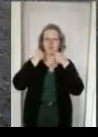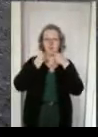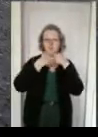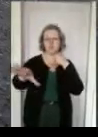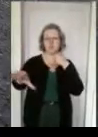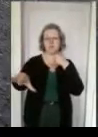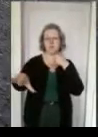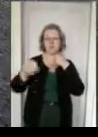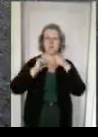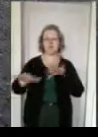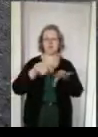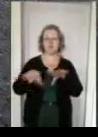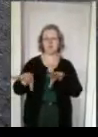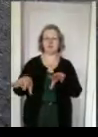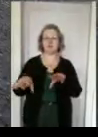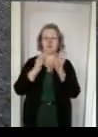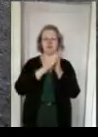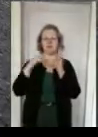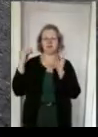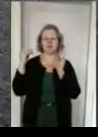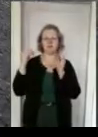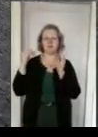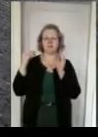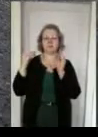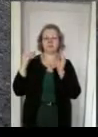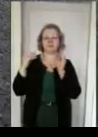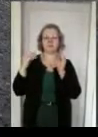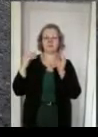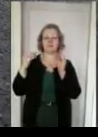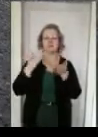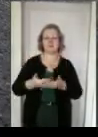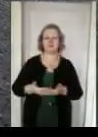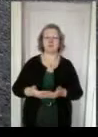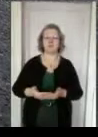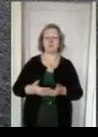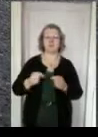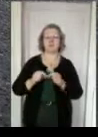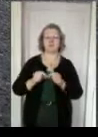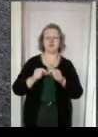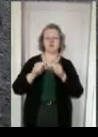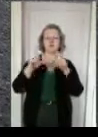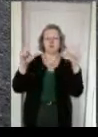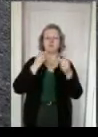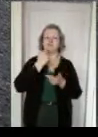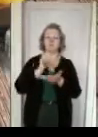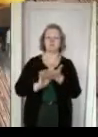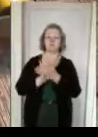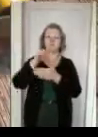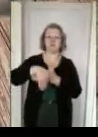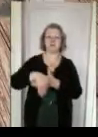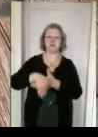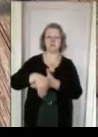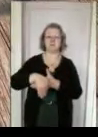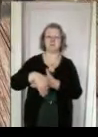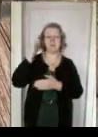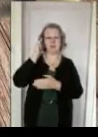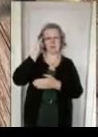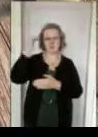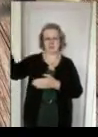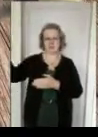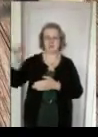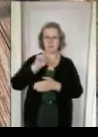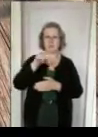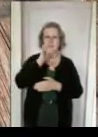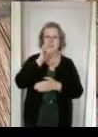le malmener et l'imiter. Font des journées leur moment préféré. Hey, salut petit troudu. Tu as remis